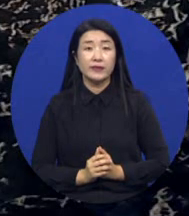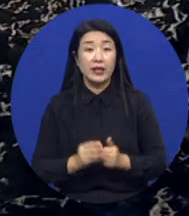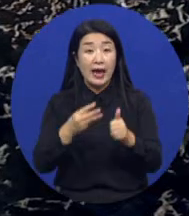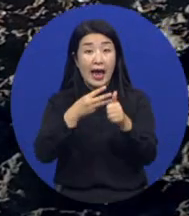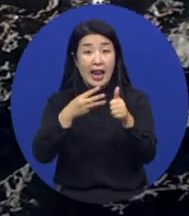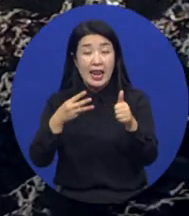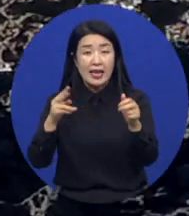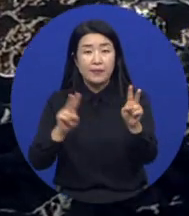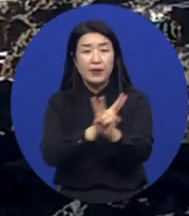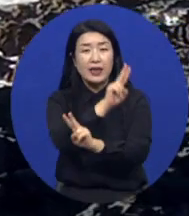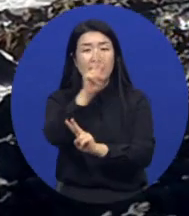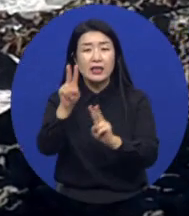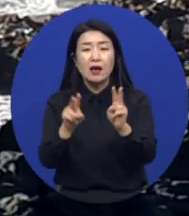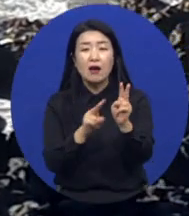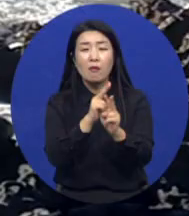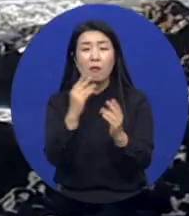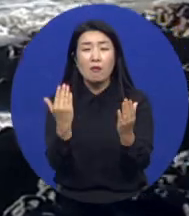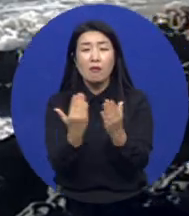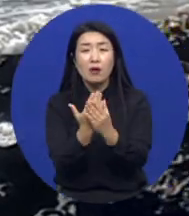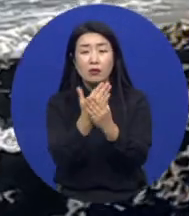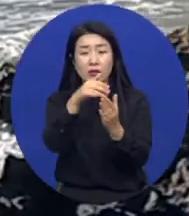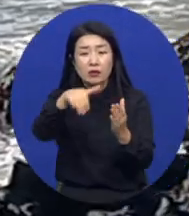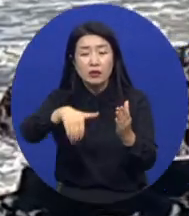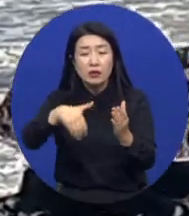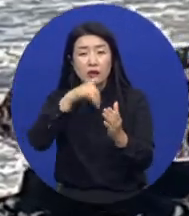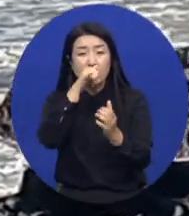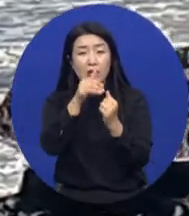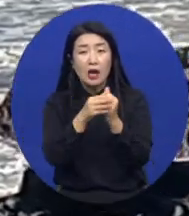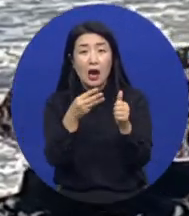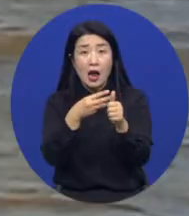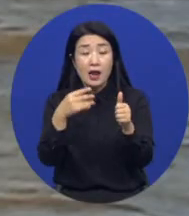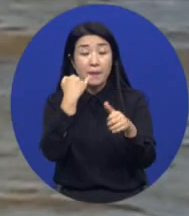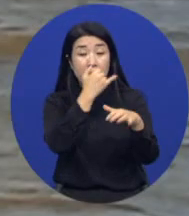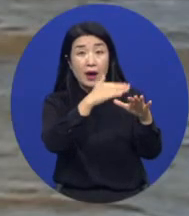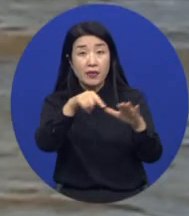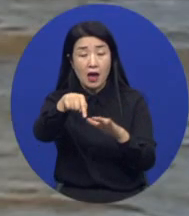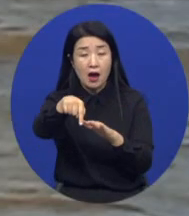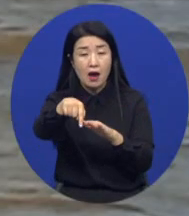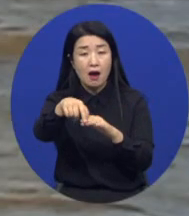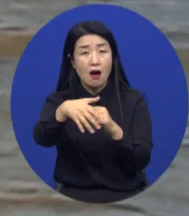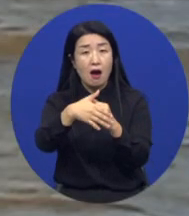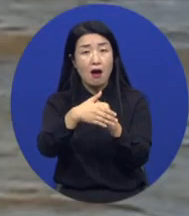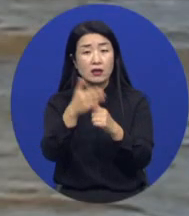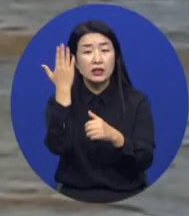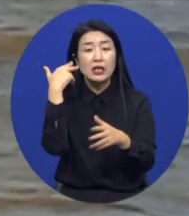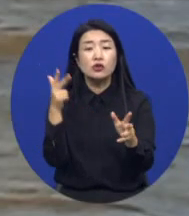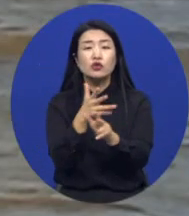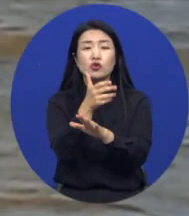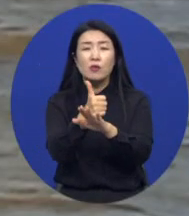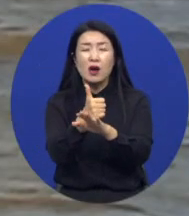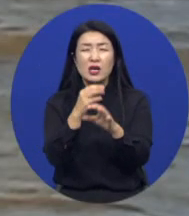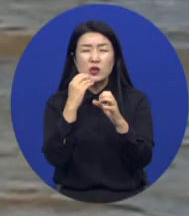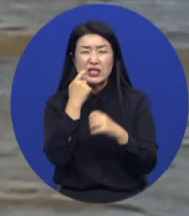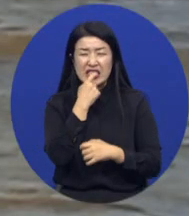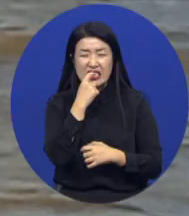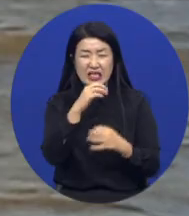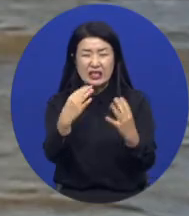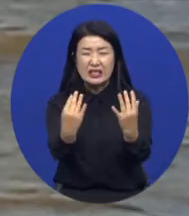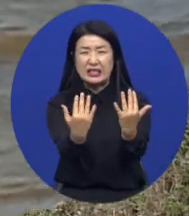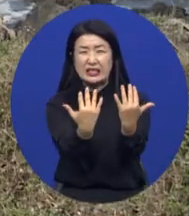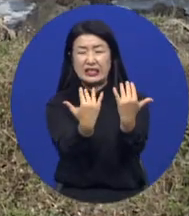한림 해상풍력발전 공사가 진행 중인 제주시 한림읍 앞바다. 지난 주말 누런 흙탕물이 밀려오는